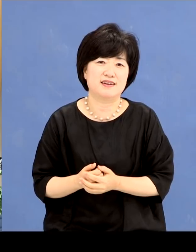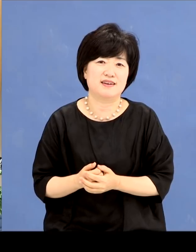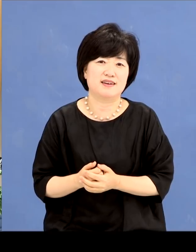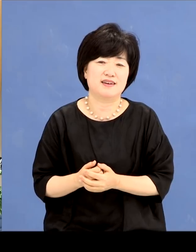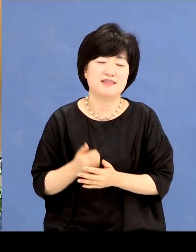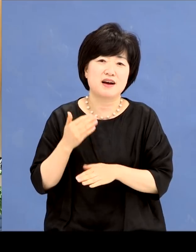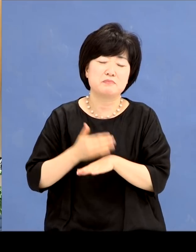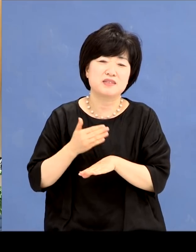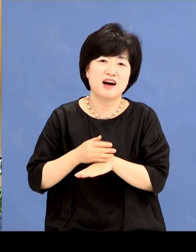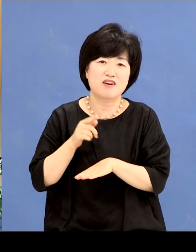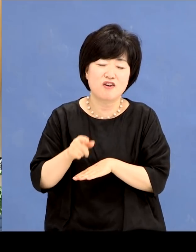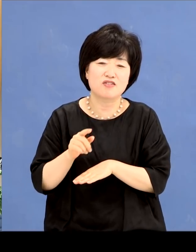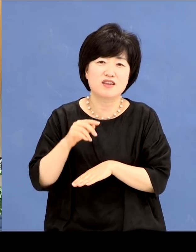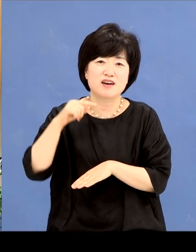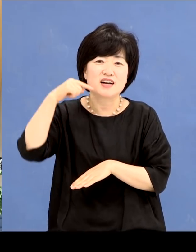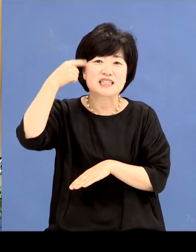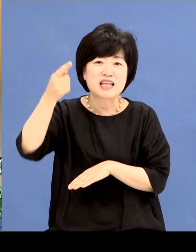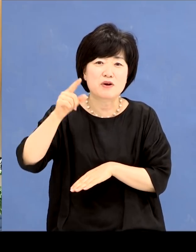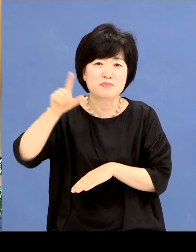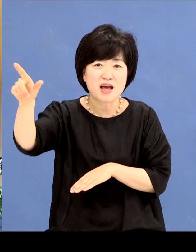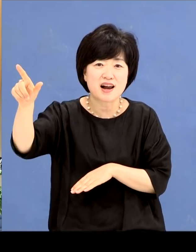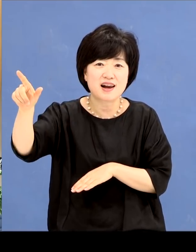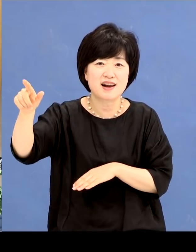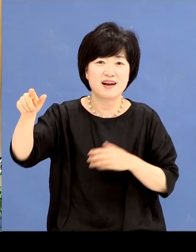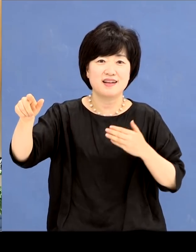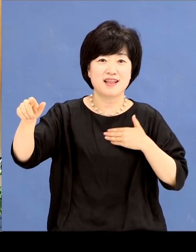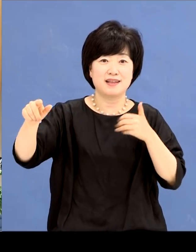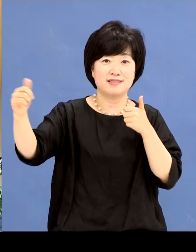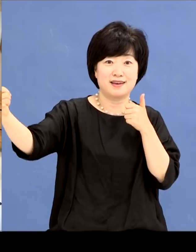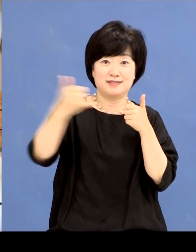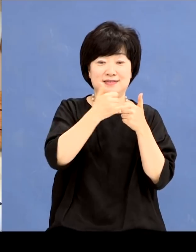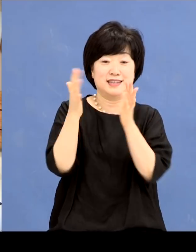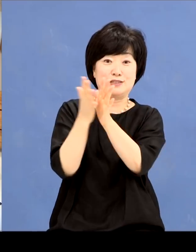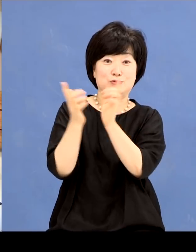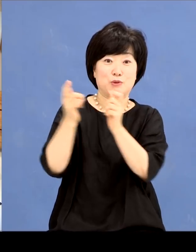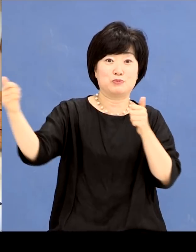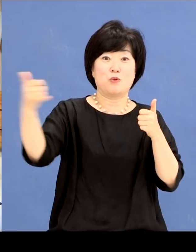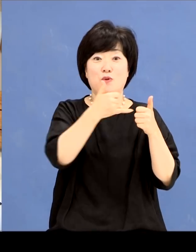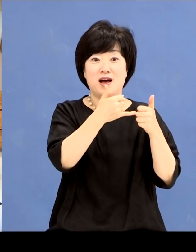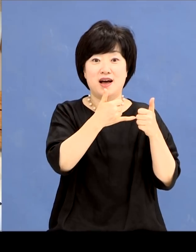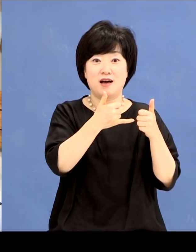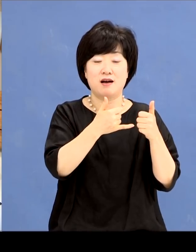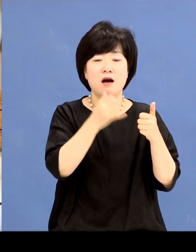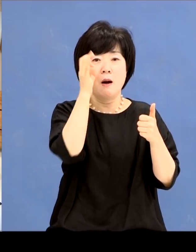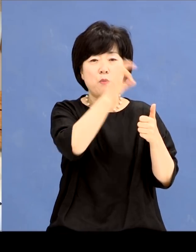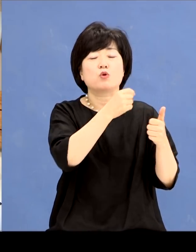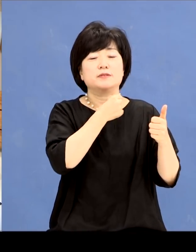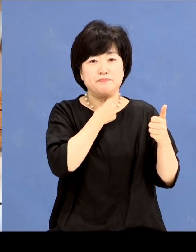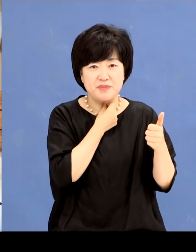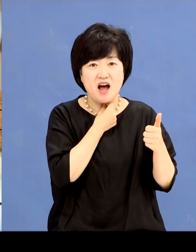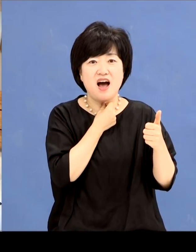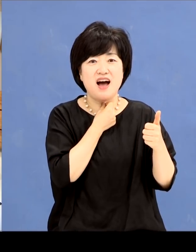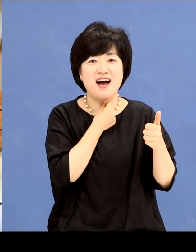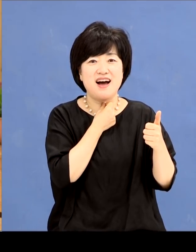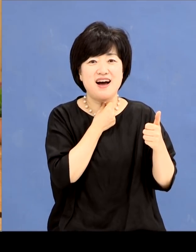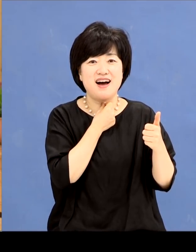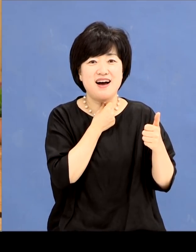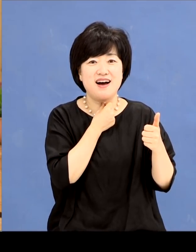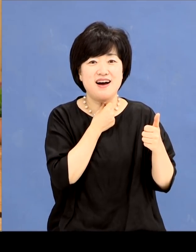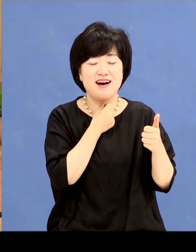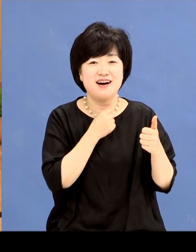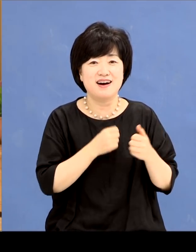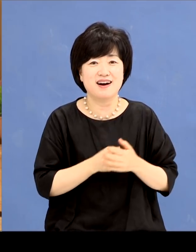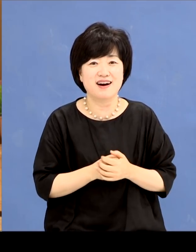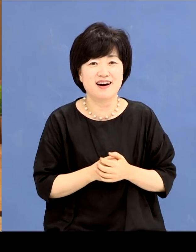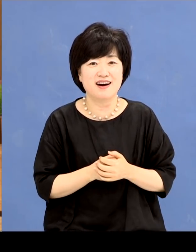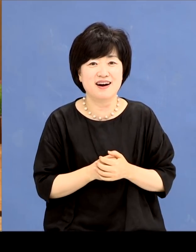너무 감사하게요, 장모님이 그 다음날 제 전화로 연락이 왔어요. 예. 너무 보고 싶다고. 하루 사이에